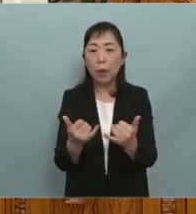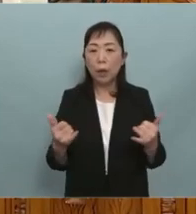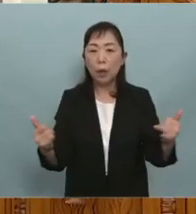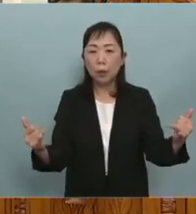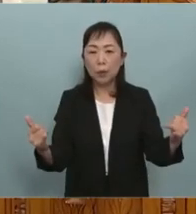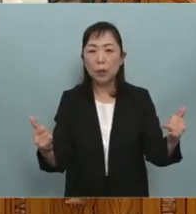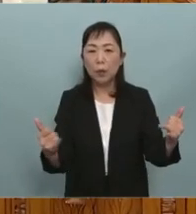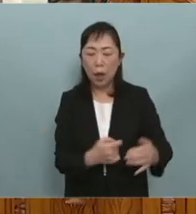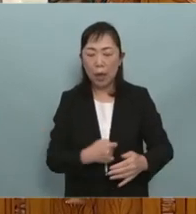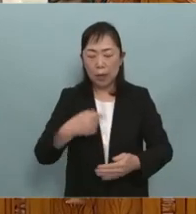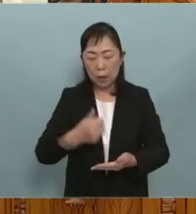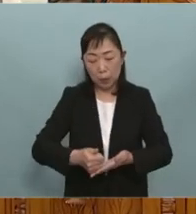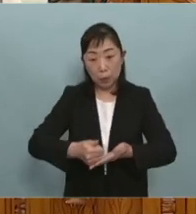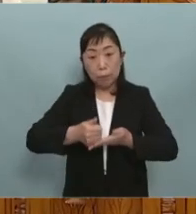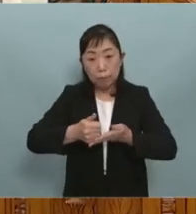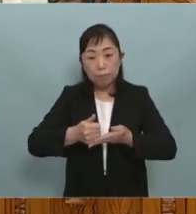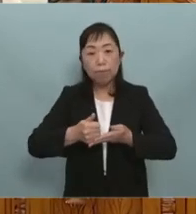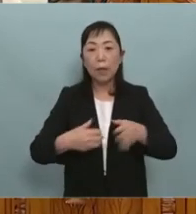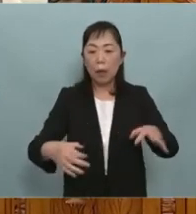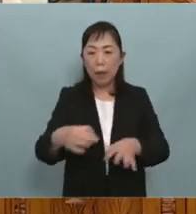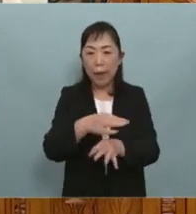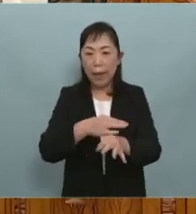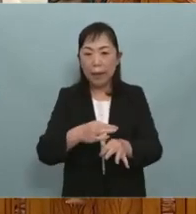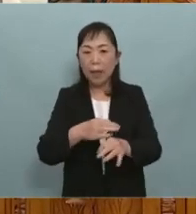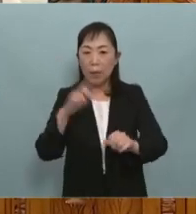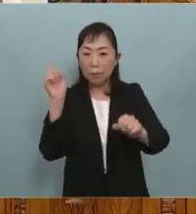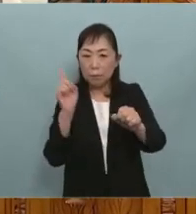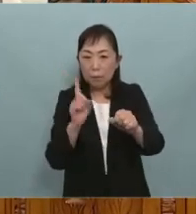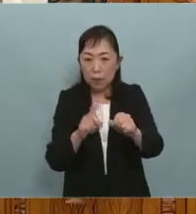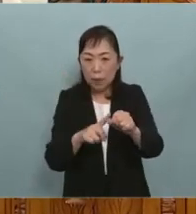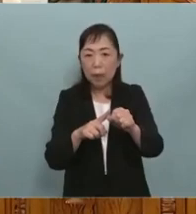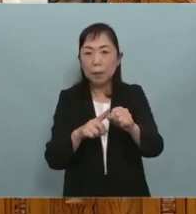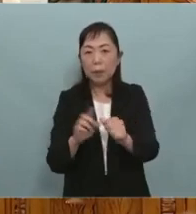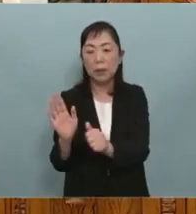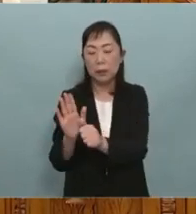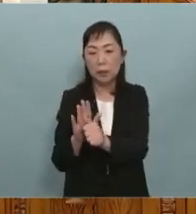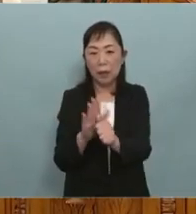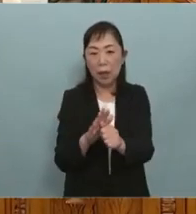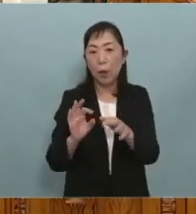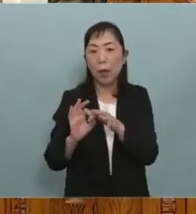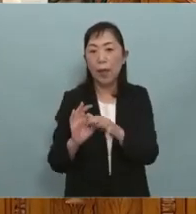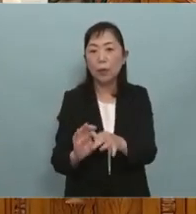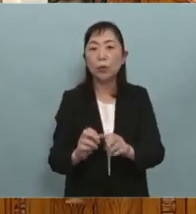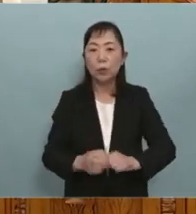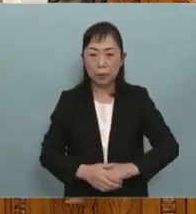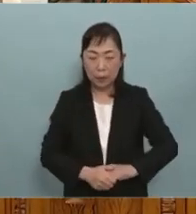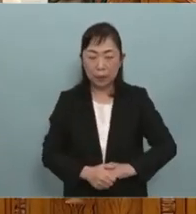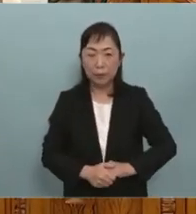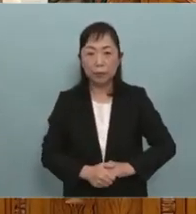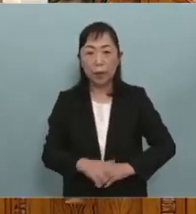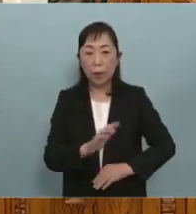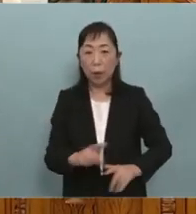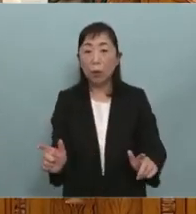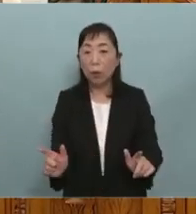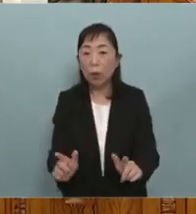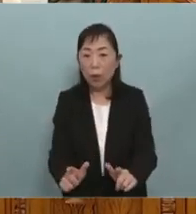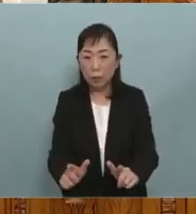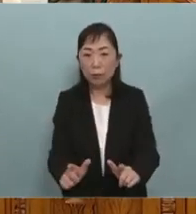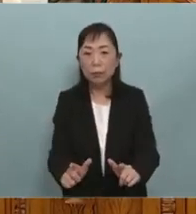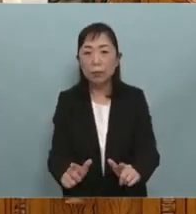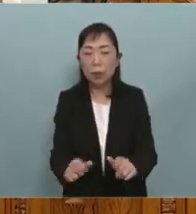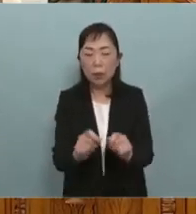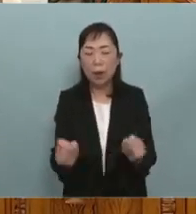思いに向き合い沖縄経済を強化すべく支援を継続いたします少子化とその